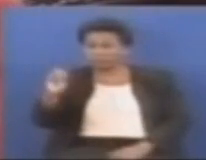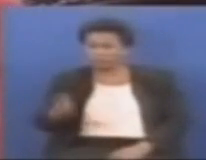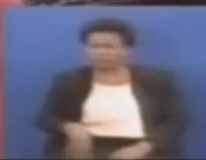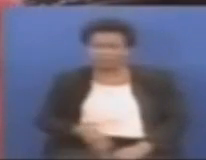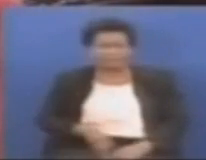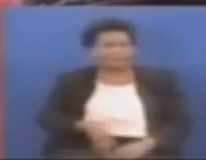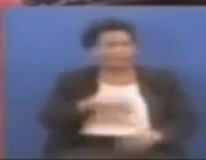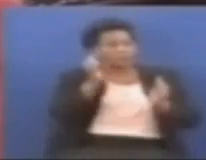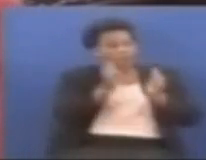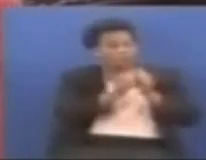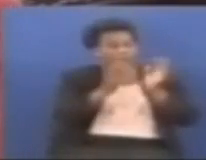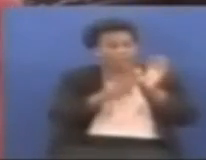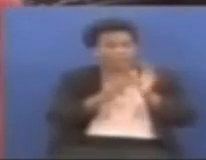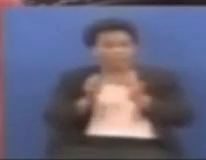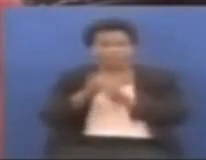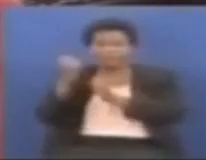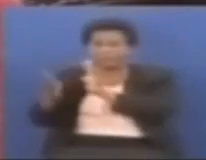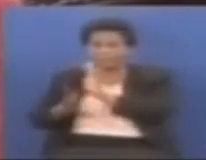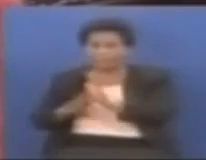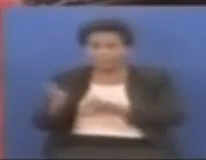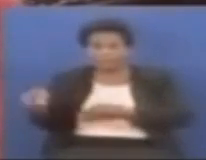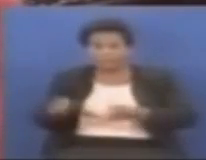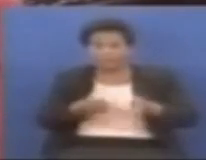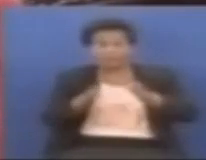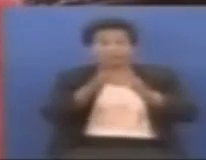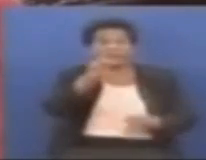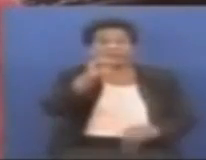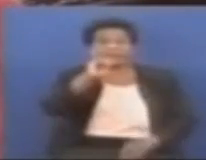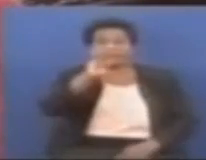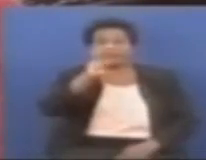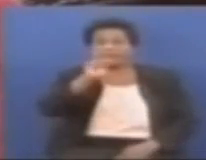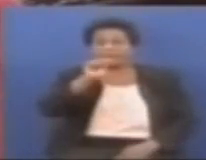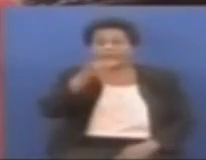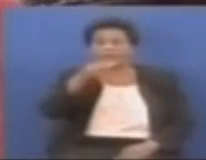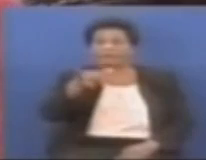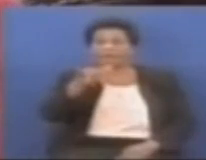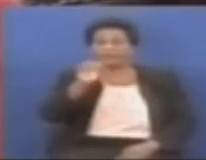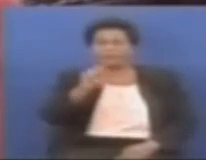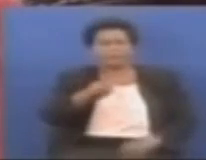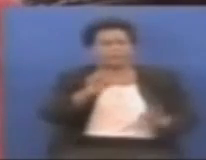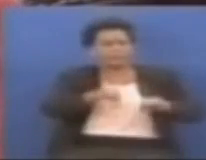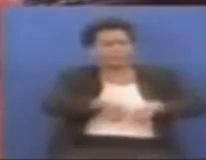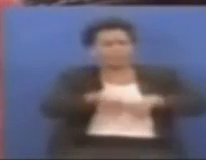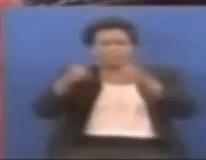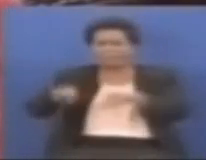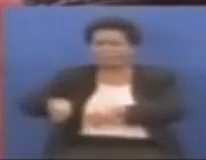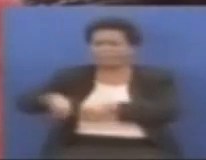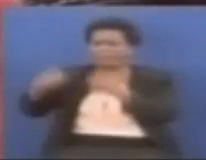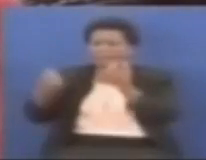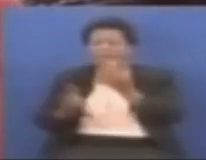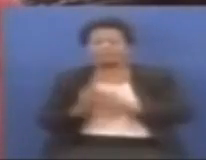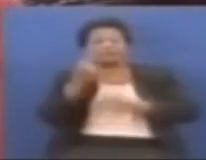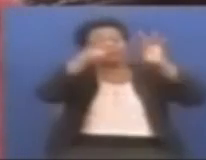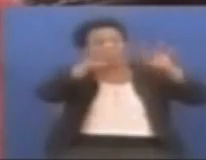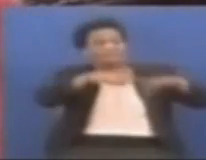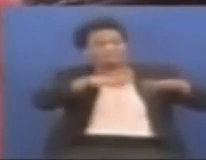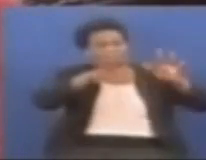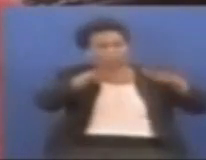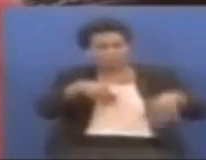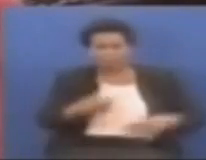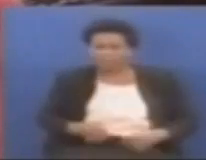18-19 barabara Kibaya Urugu imeharibika sana kwa sababu ya mvua. Je, serikali inasema nini kuhusu matengenezo ya barabara